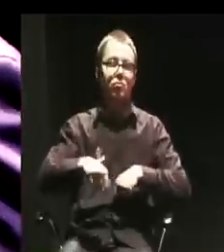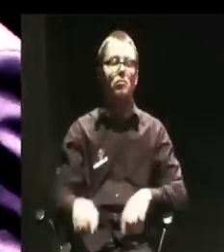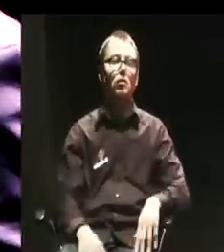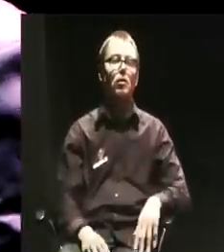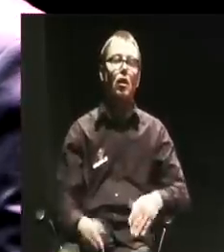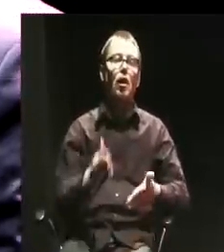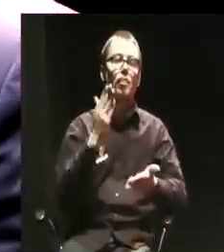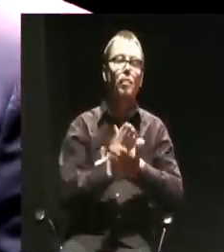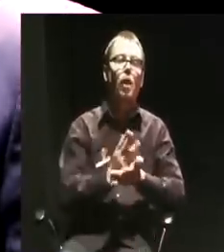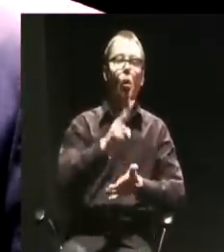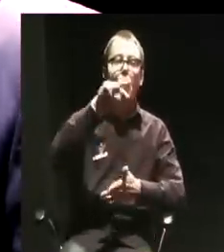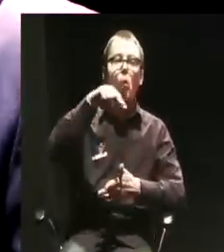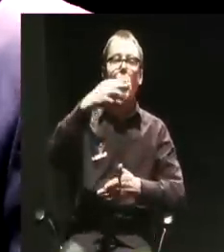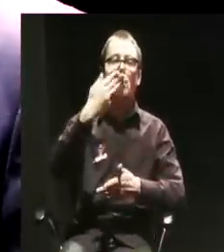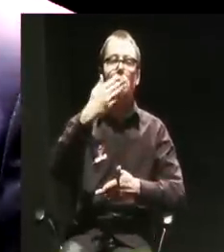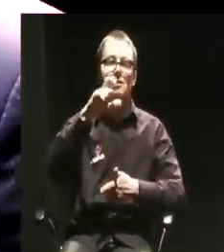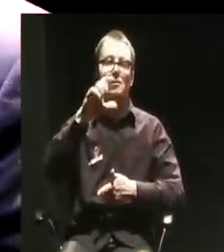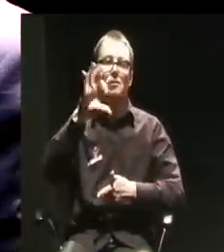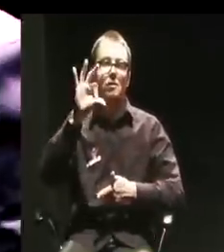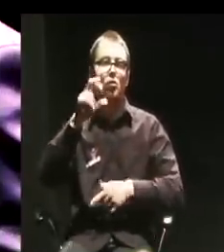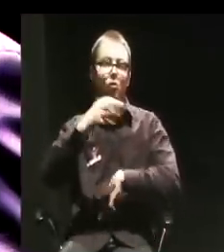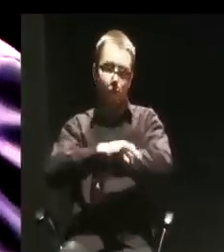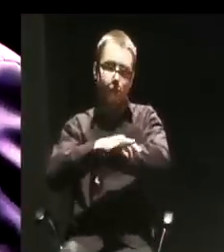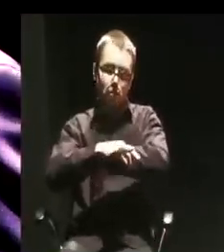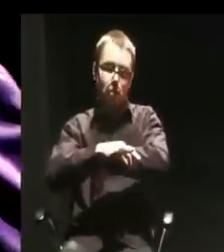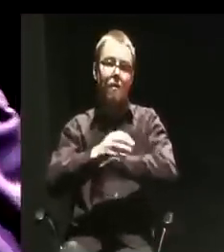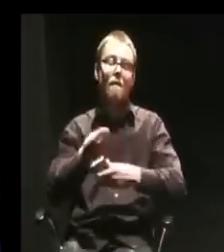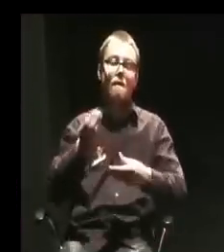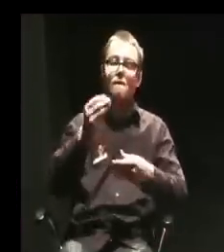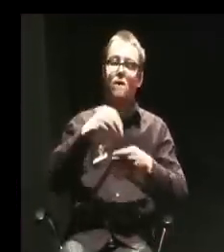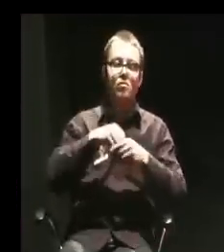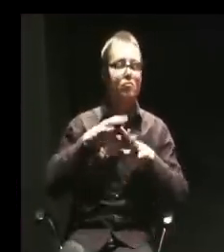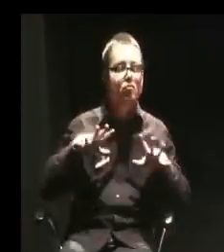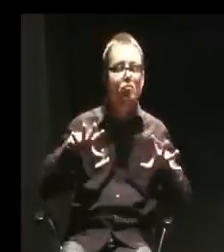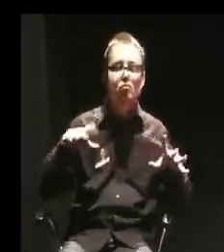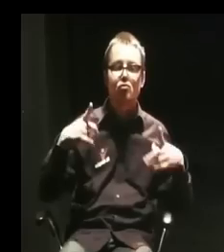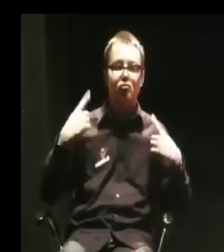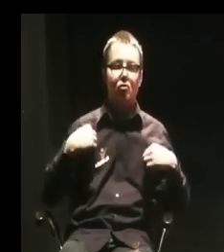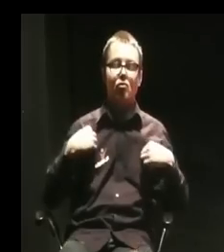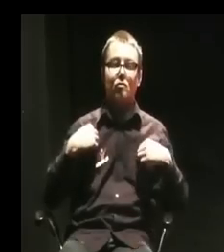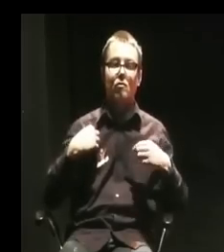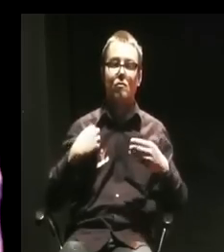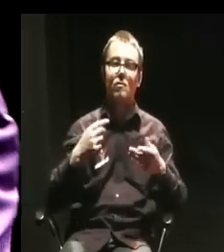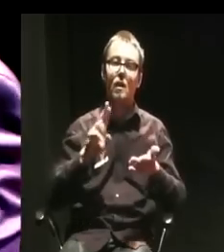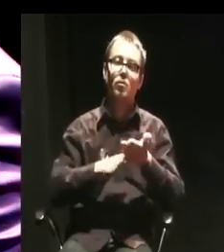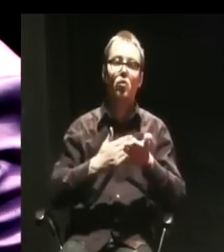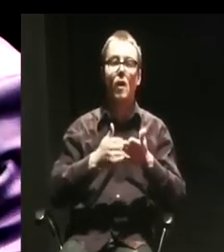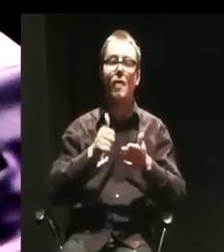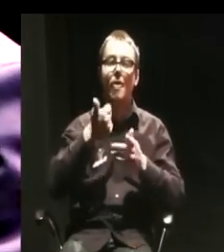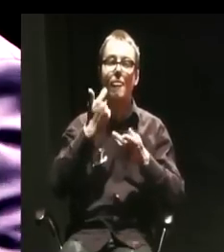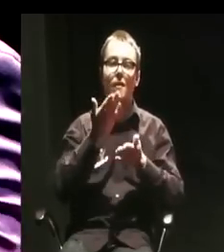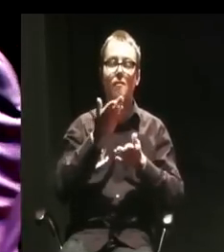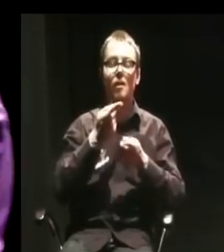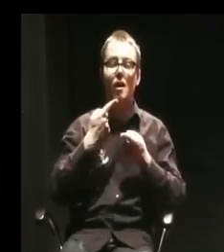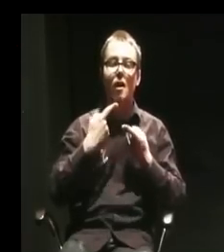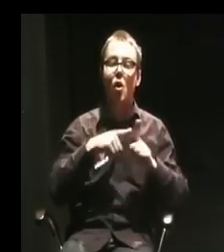UMCS-ie jest około 900 studentów z Ukrainy, z tego 600 na samej ekonomii. Widzicie ich w